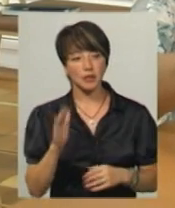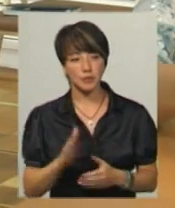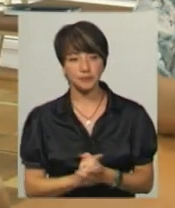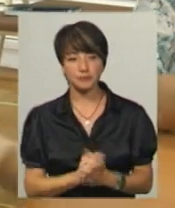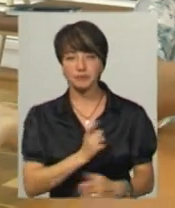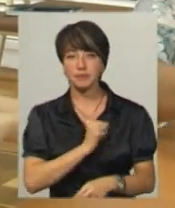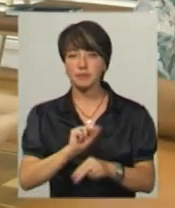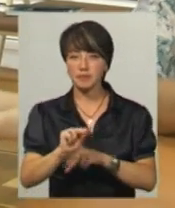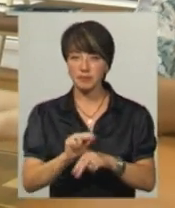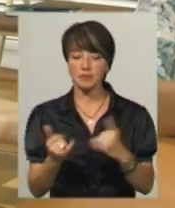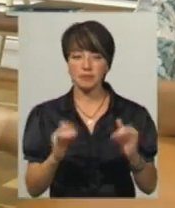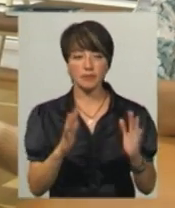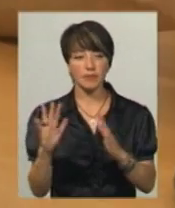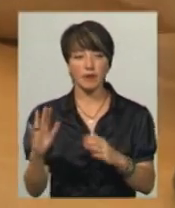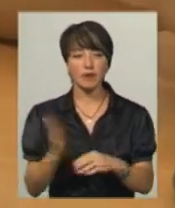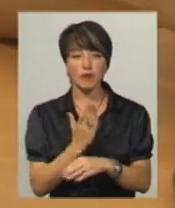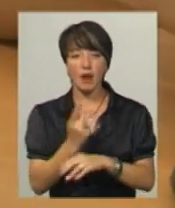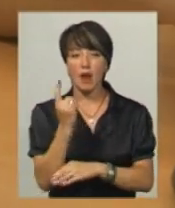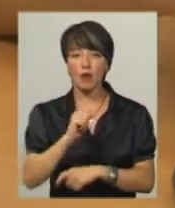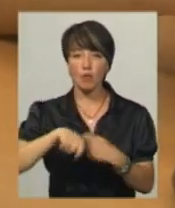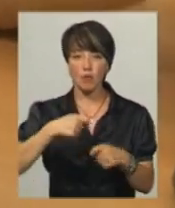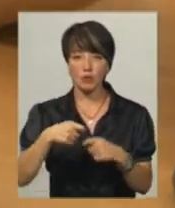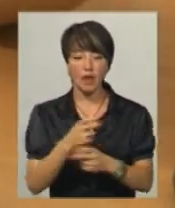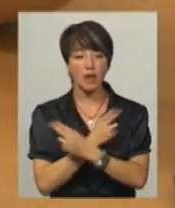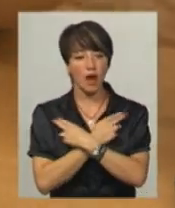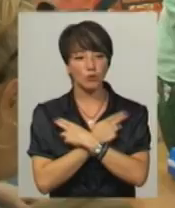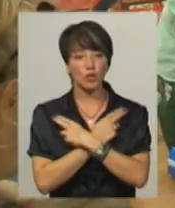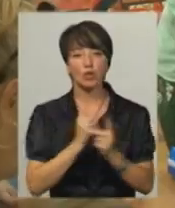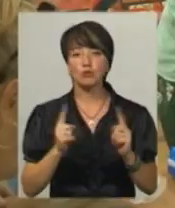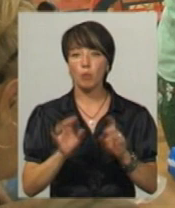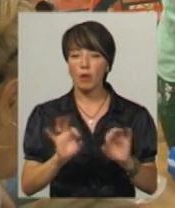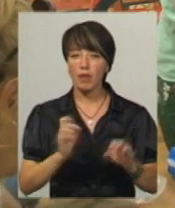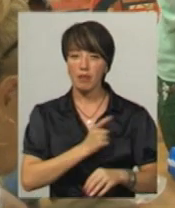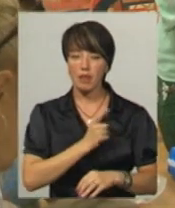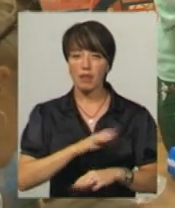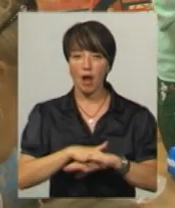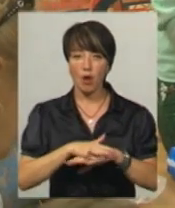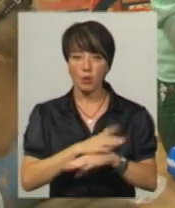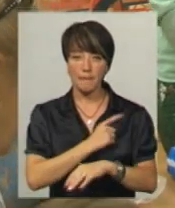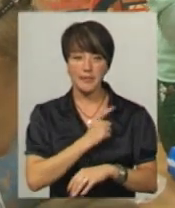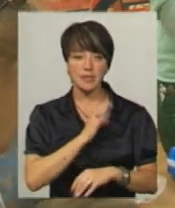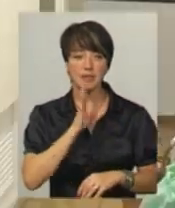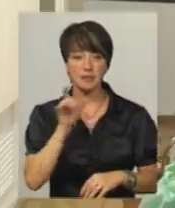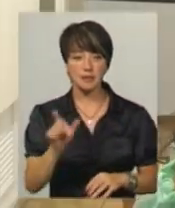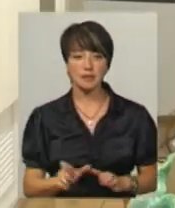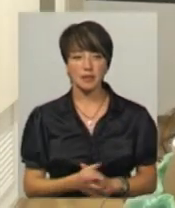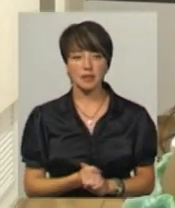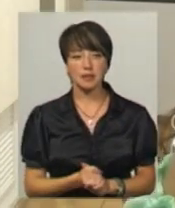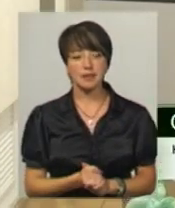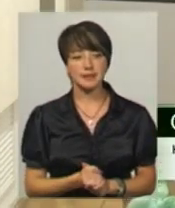На майстер-класі цього разу виготовляла ляльку-мотанку у вигляді янгола. Чому, пояснює народна майстриня-лялькарка Оксана Буймістер.